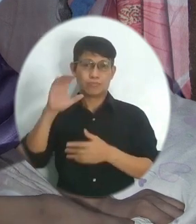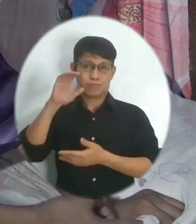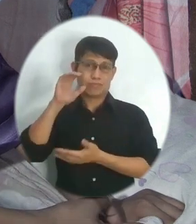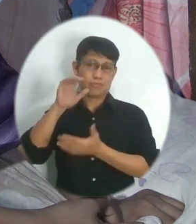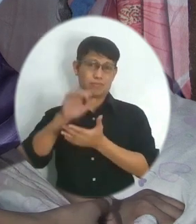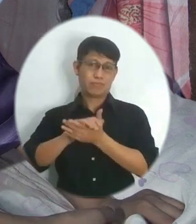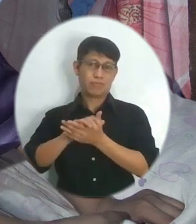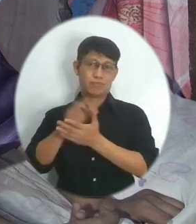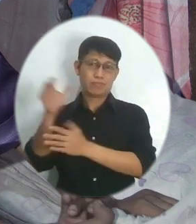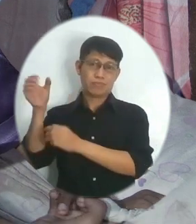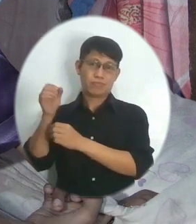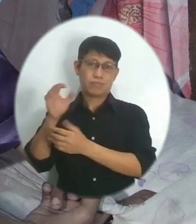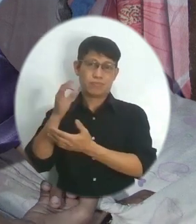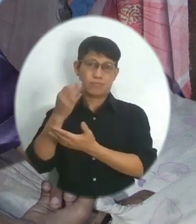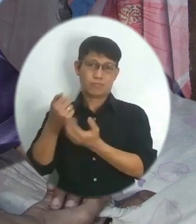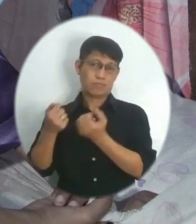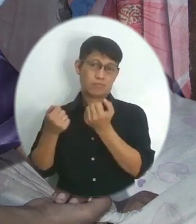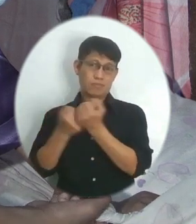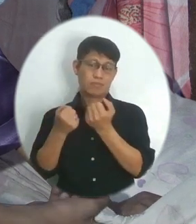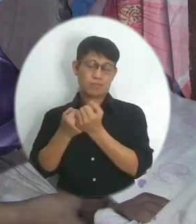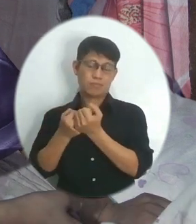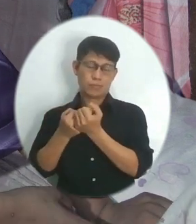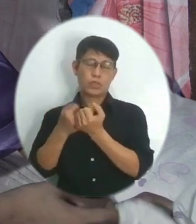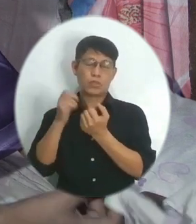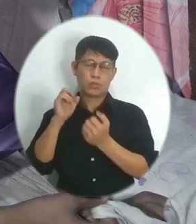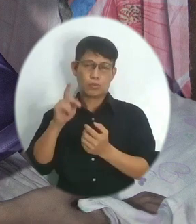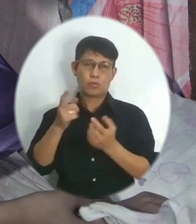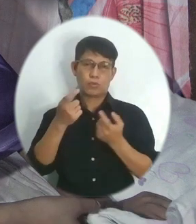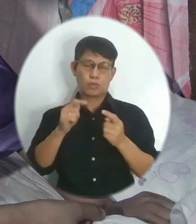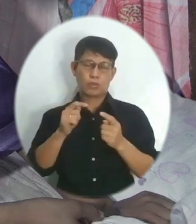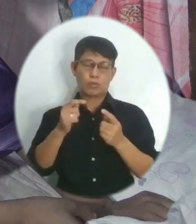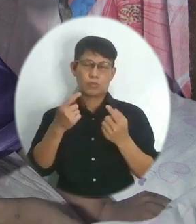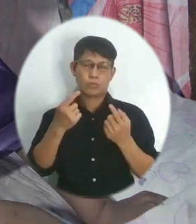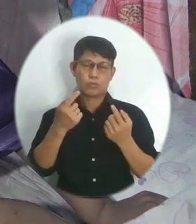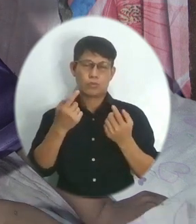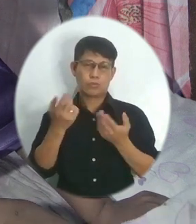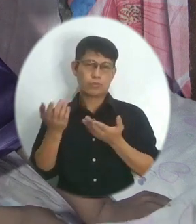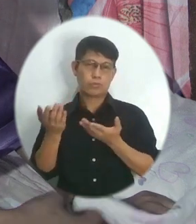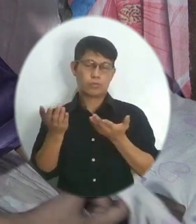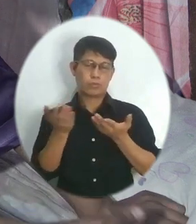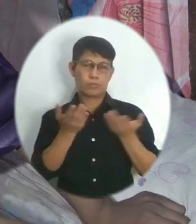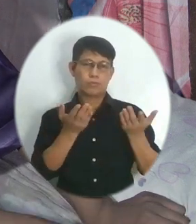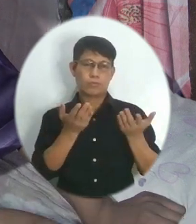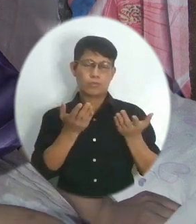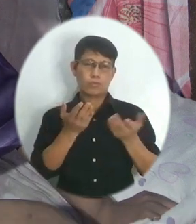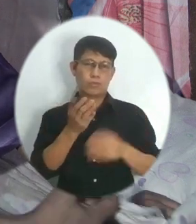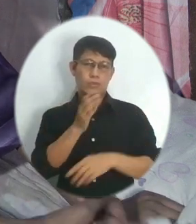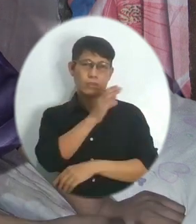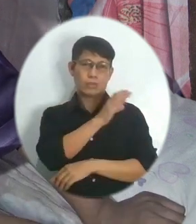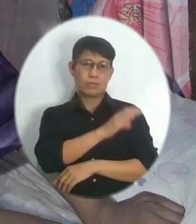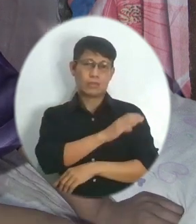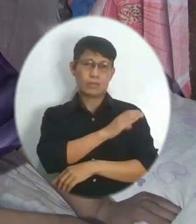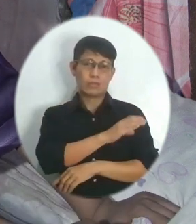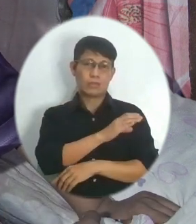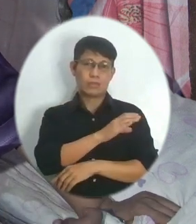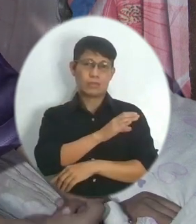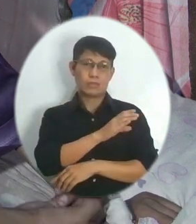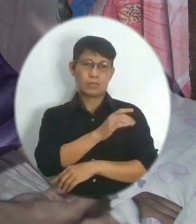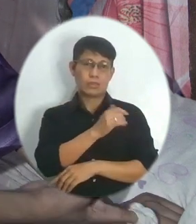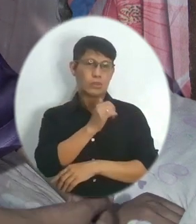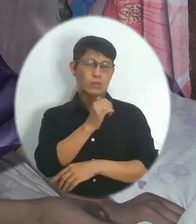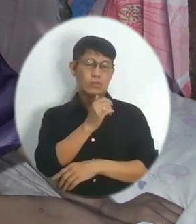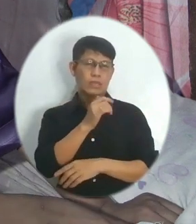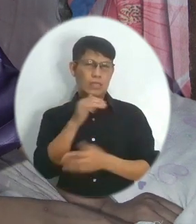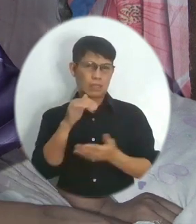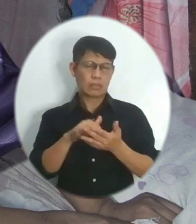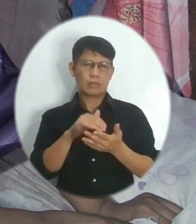sa ng AK, pre-private po siya namin ng clinic. Hindi rin po lumiit sa amoxiclab na